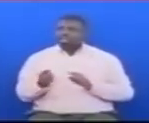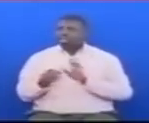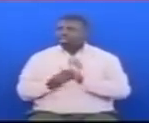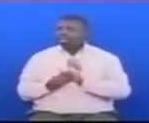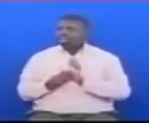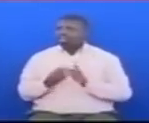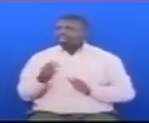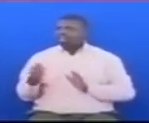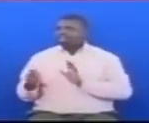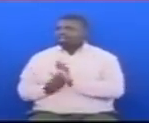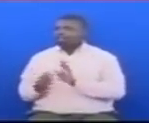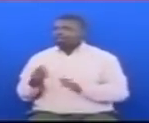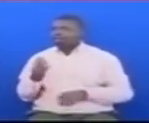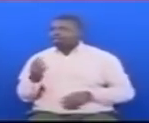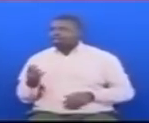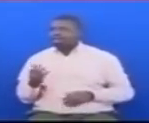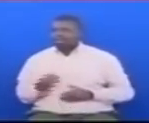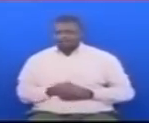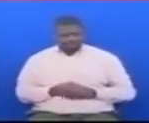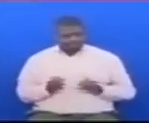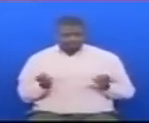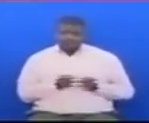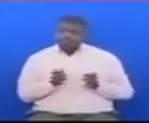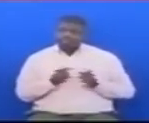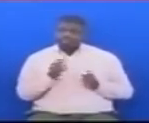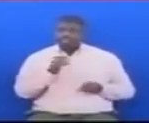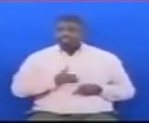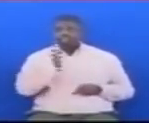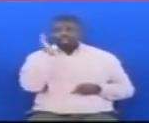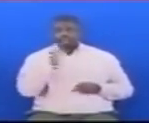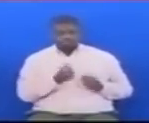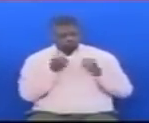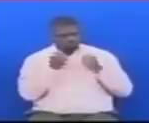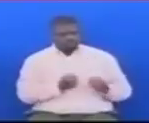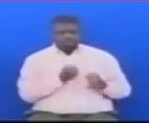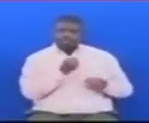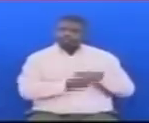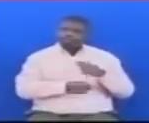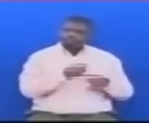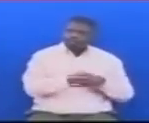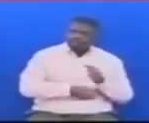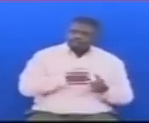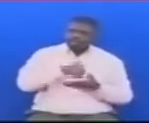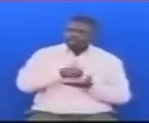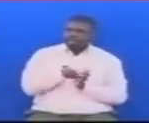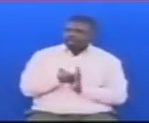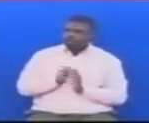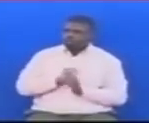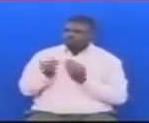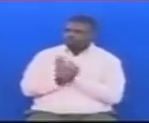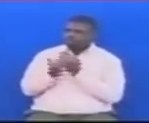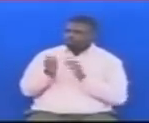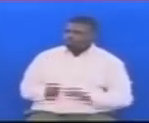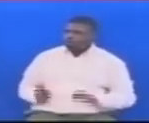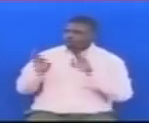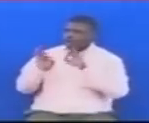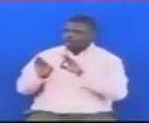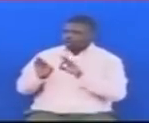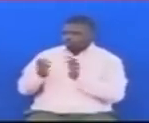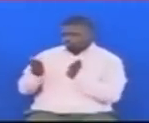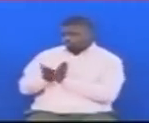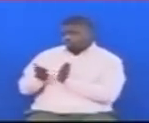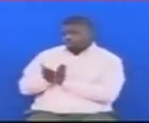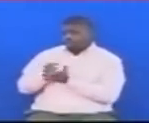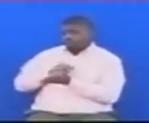17884. Mheshimiwa Naibu Spika, vile vile serikali imeendelea kuimarisha idara ya udhibiti ubora wa shule, ambapo imenunua na